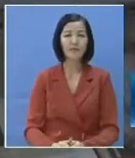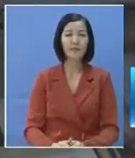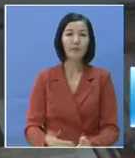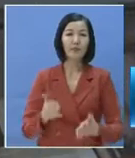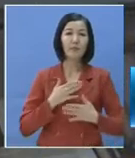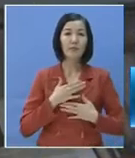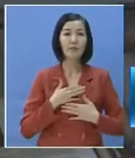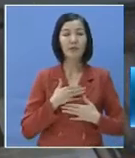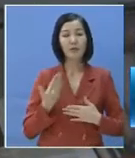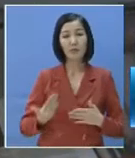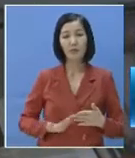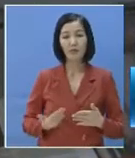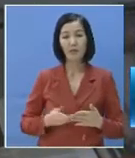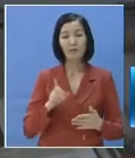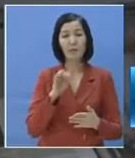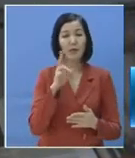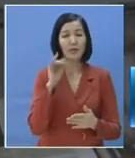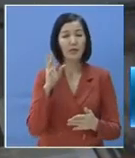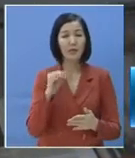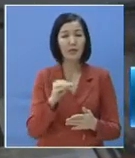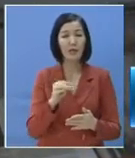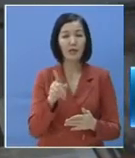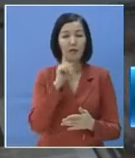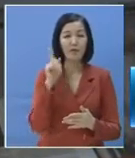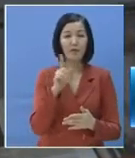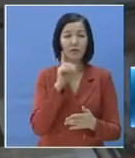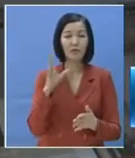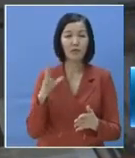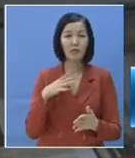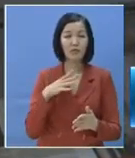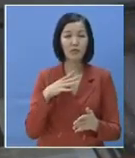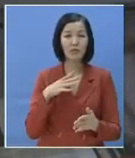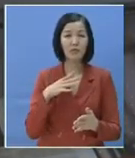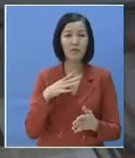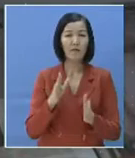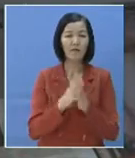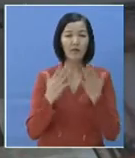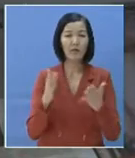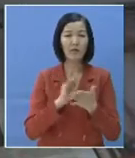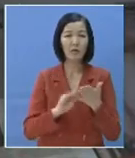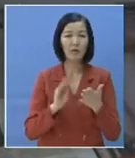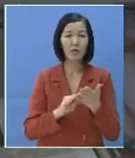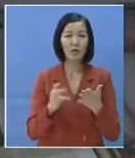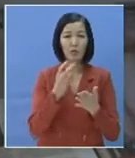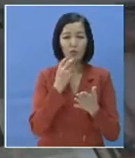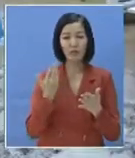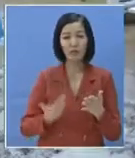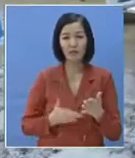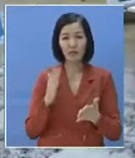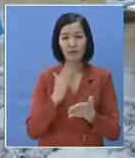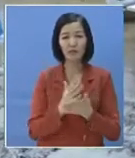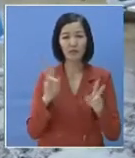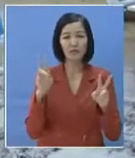«Мне пришлась по душе работа Бахтияра Айталы. Несмотря на возраст, он очень талантливый писатель. В книге есть работы в юмористическом жанре».